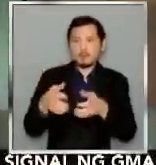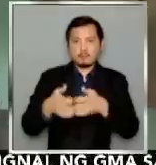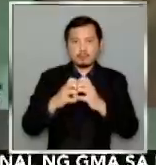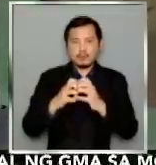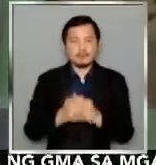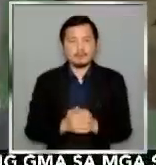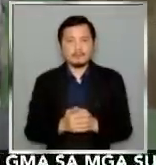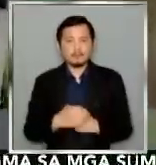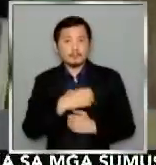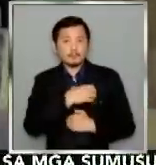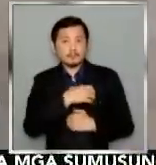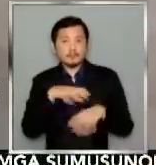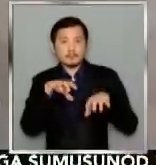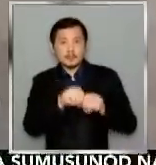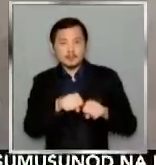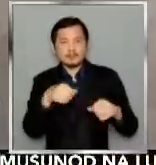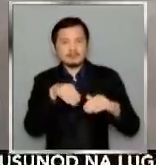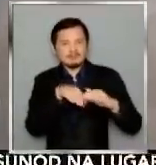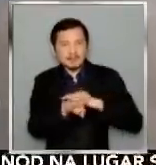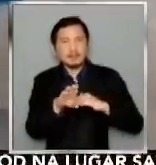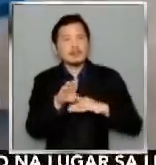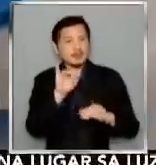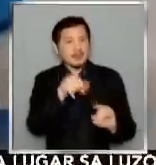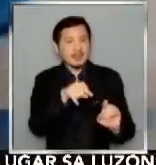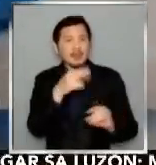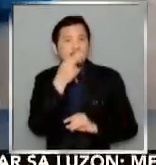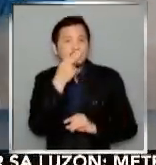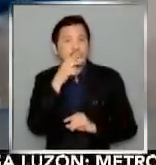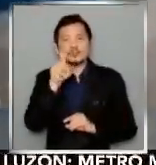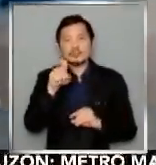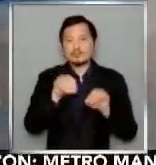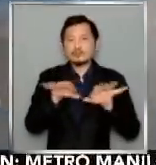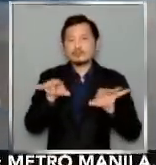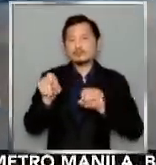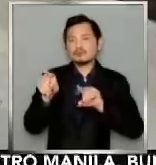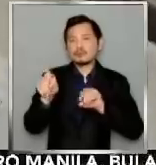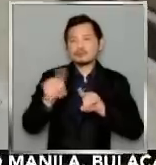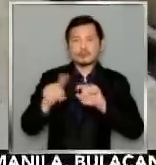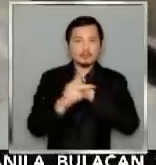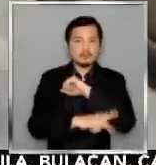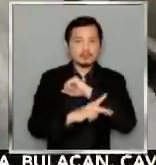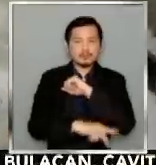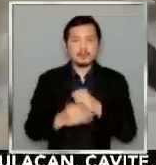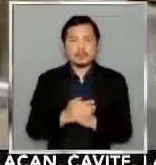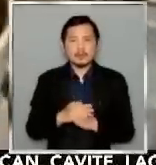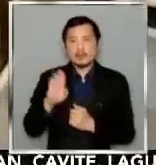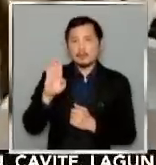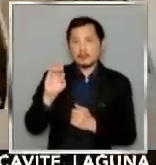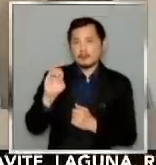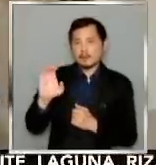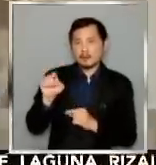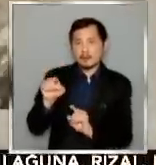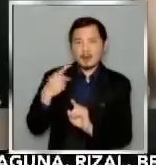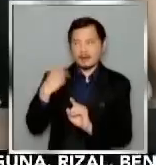ay binibenta dapat sa mga probinsya. Naikasa ang operasyon sa tulong ng letter of authority ng Bureau of Customs at impormasyon na nagturo sa